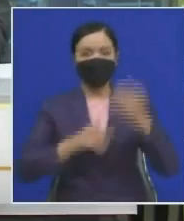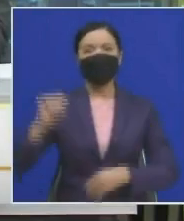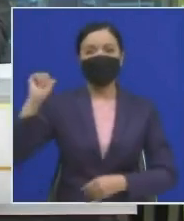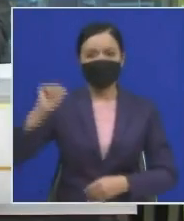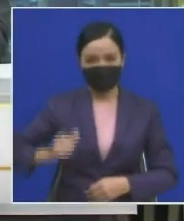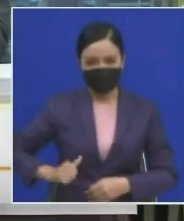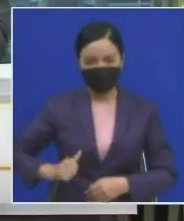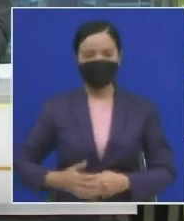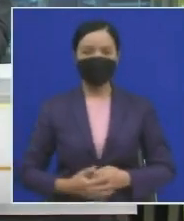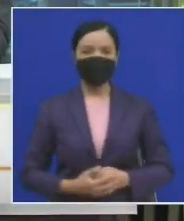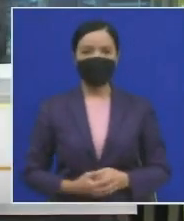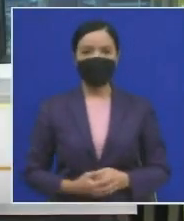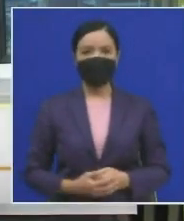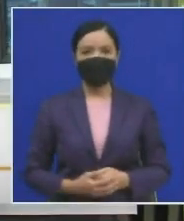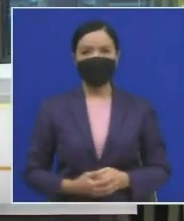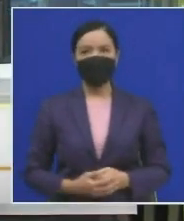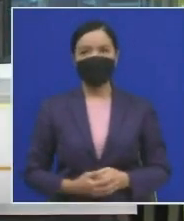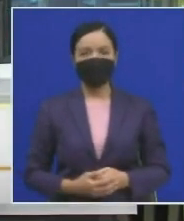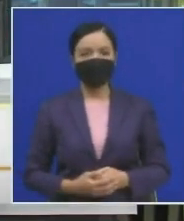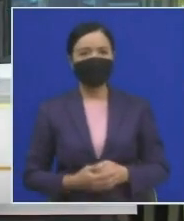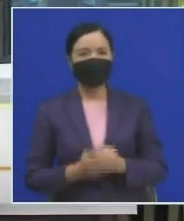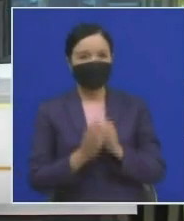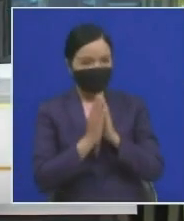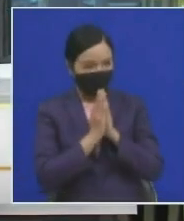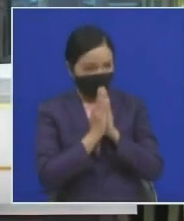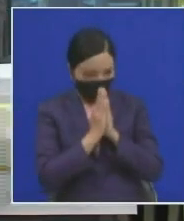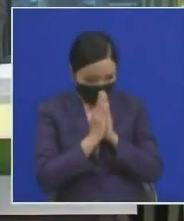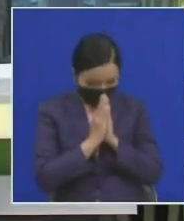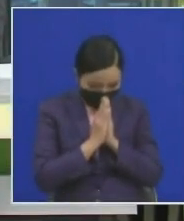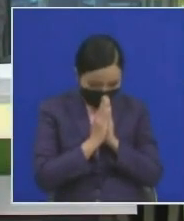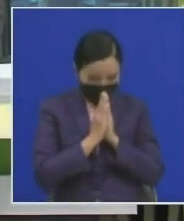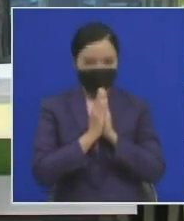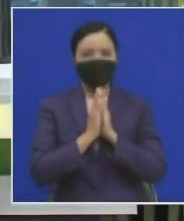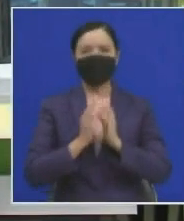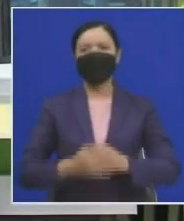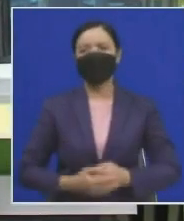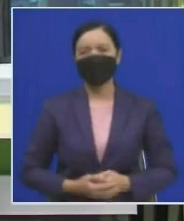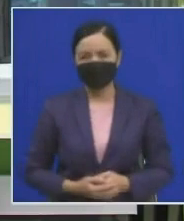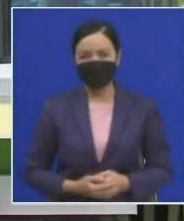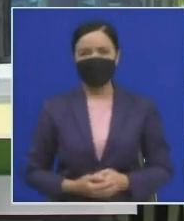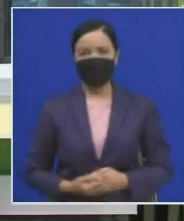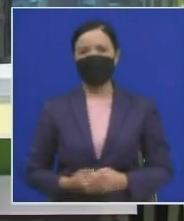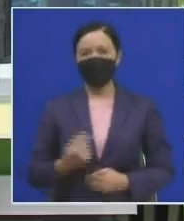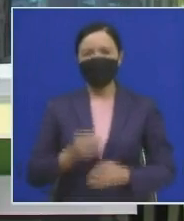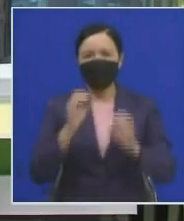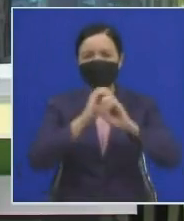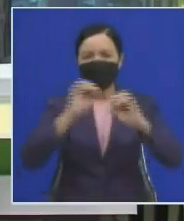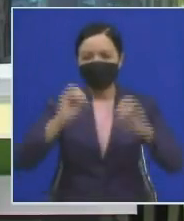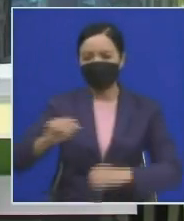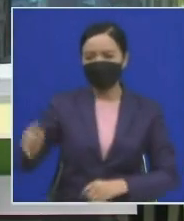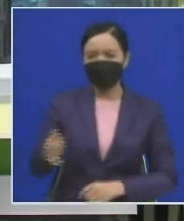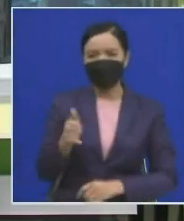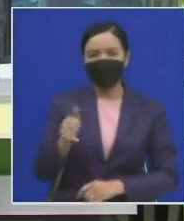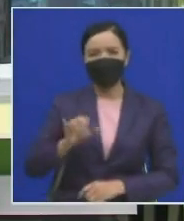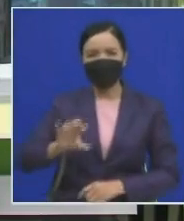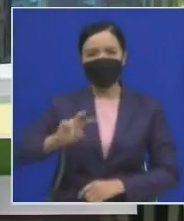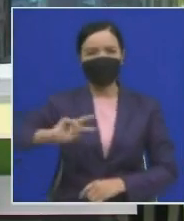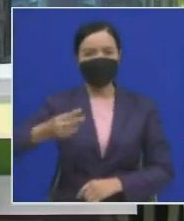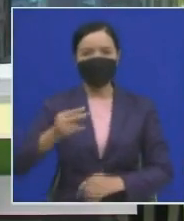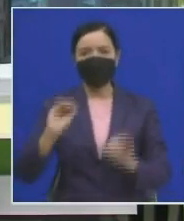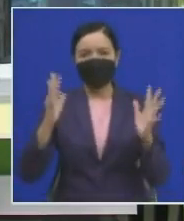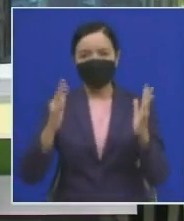คุธรรพรปองทองค่ะสวดทั้โ้ดวยนะคะ สวสดีนะคะไม่เคยอยู่ใช่วงทมรามพระสามืมาก่ รู้สตื่นเต้น